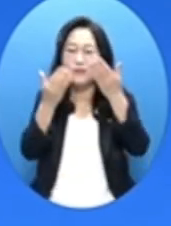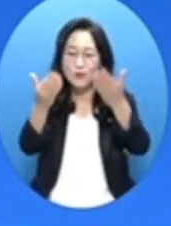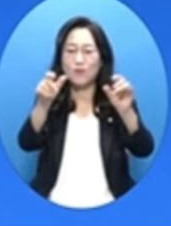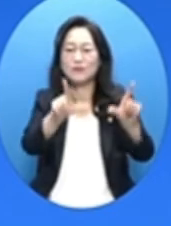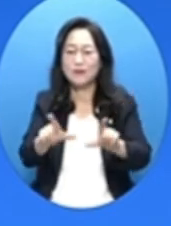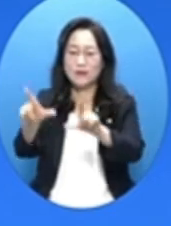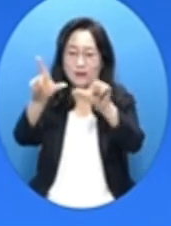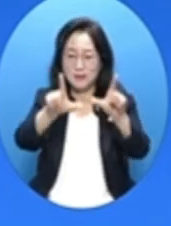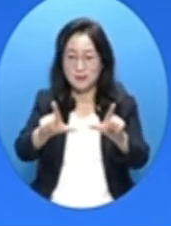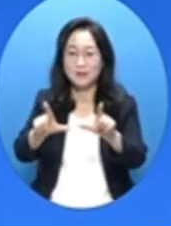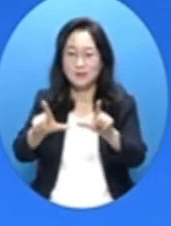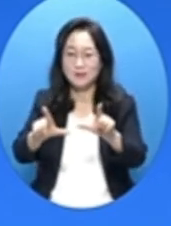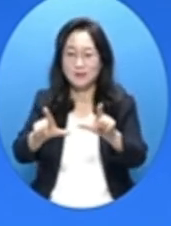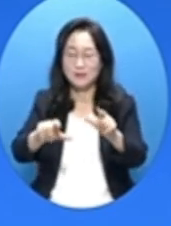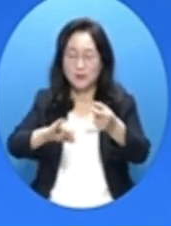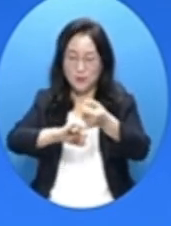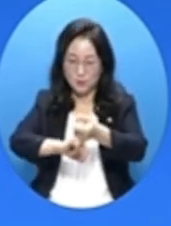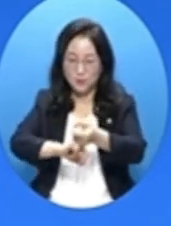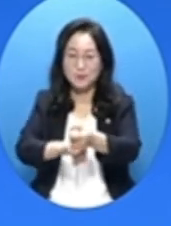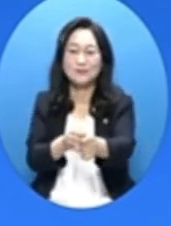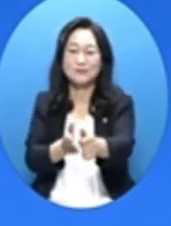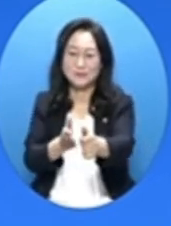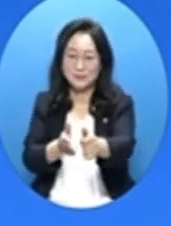되기를 간절히 소원합니다.